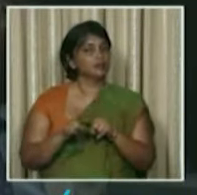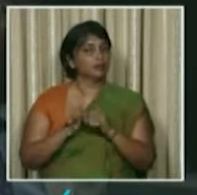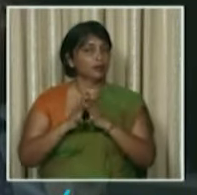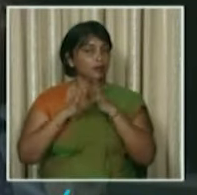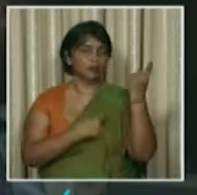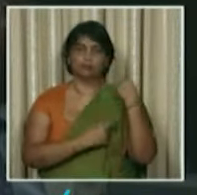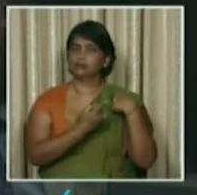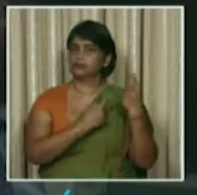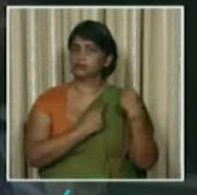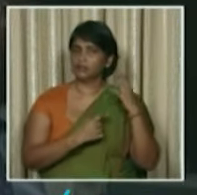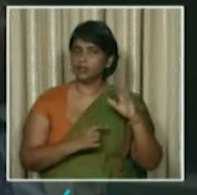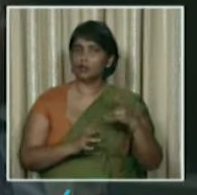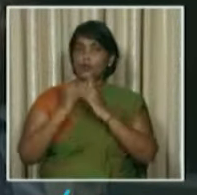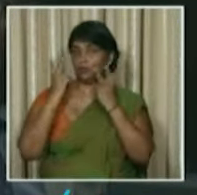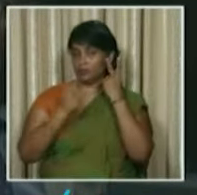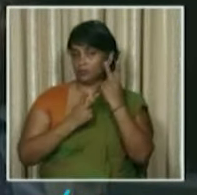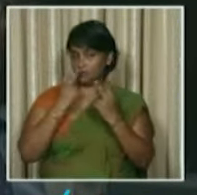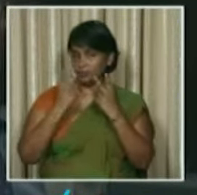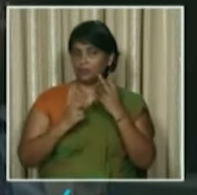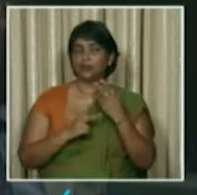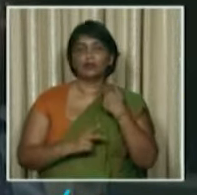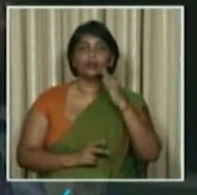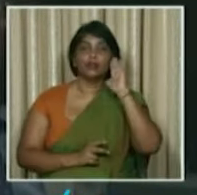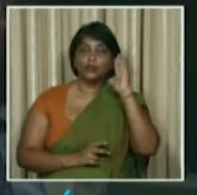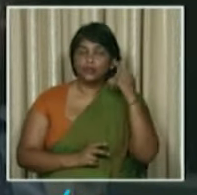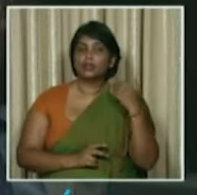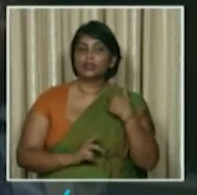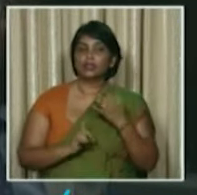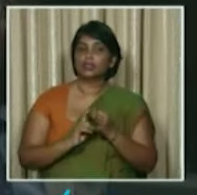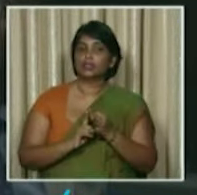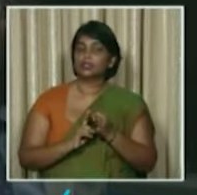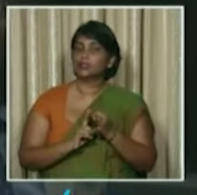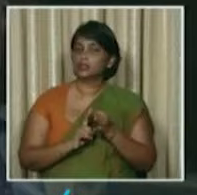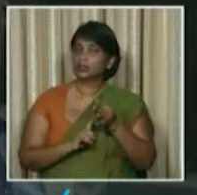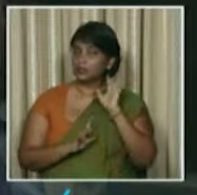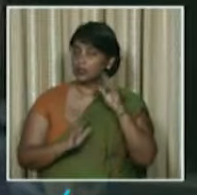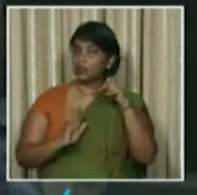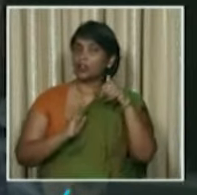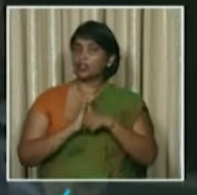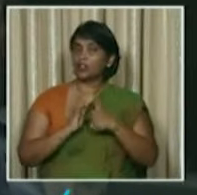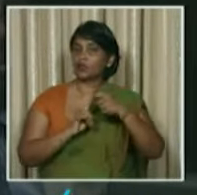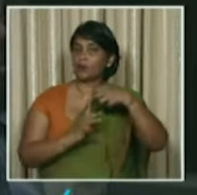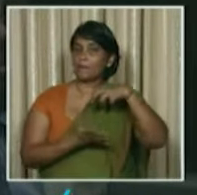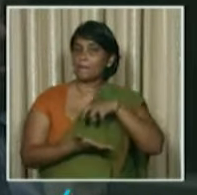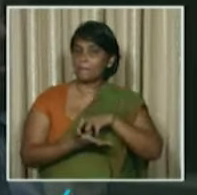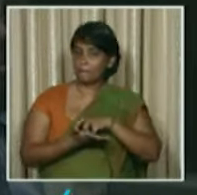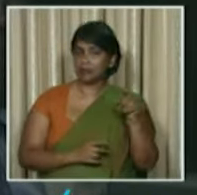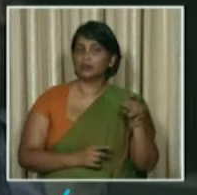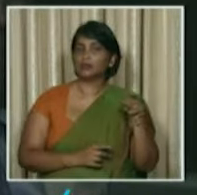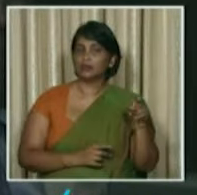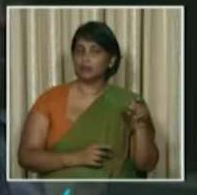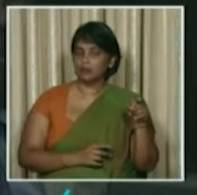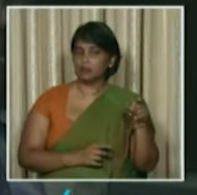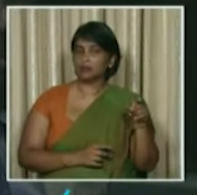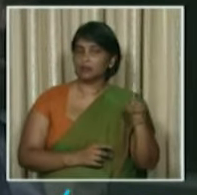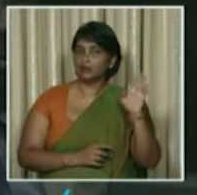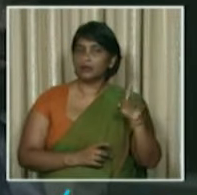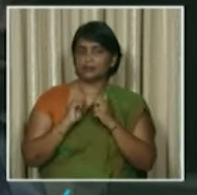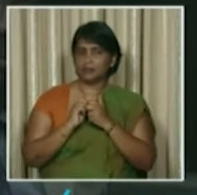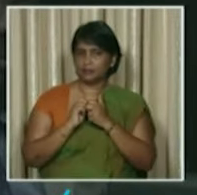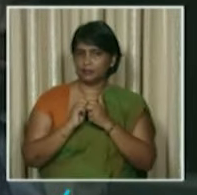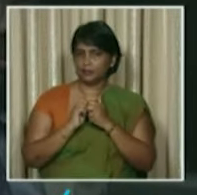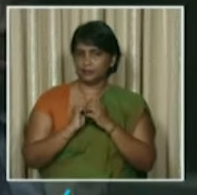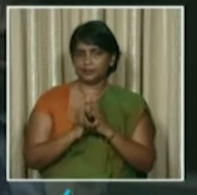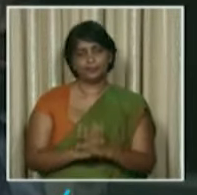ඉල්ලුමක් තිබුණා ටුවරිස්ට්ලාගෙන්, විශේෂයෙන් අපේ ජනාධිපතිතුමා දකුණු පළාතේ සංචාරය කරපු වෙලාවේ තිබුණ එක කම්ප්ලේන්